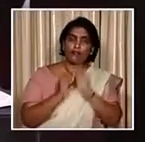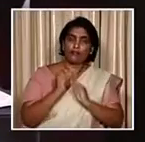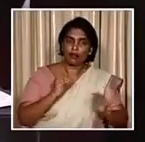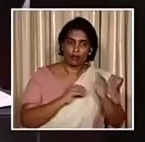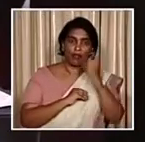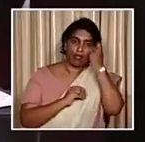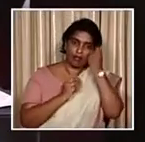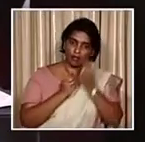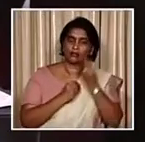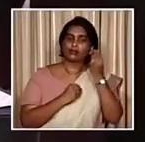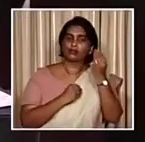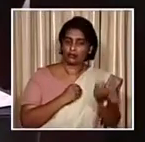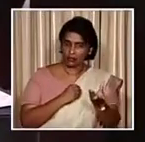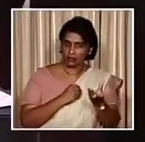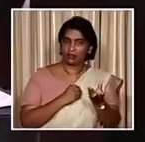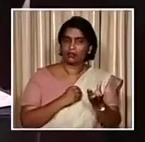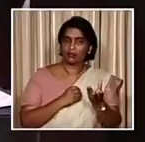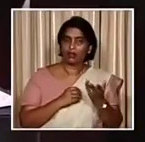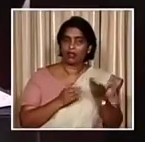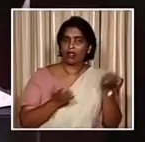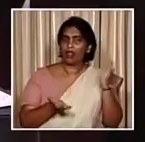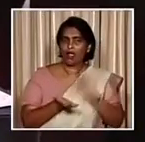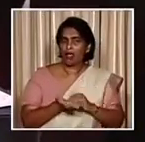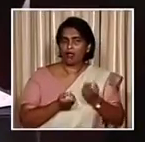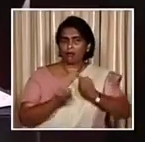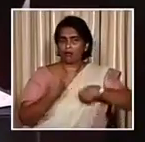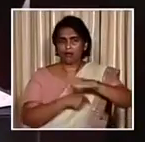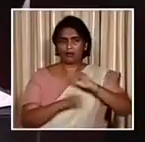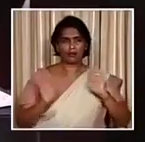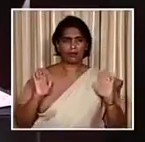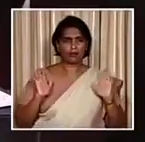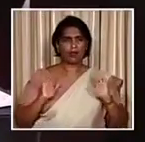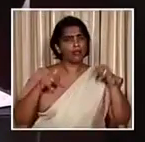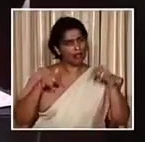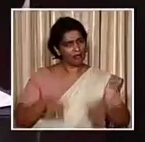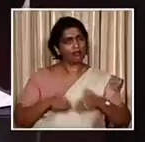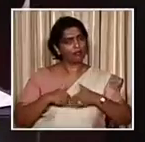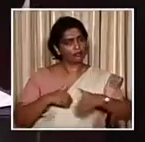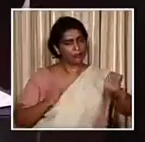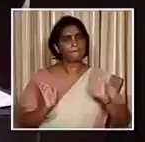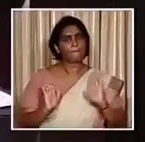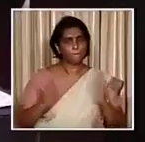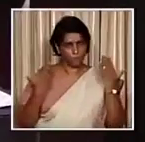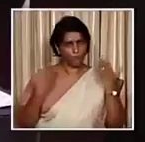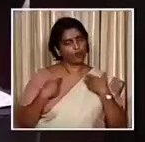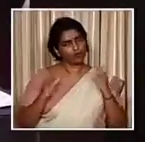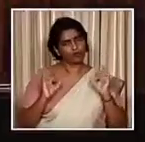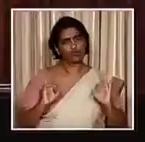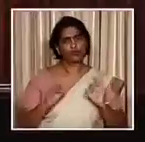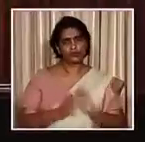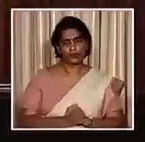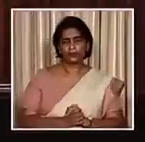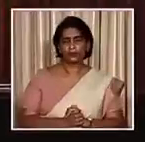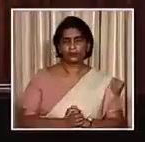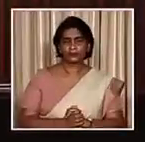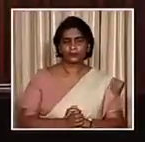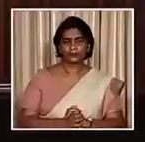යෝජනා ඉදිරිපත් කරනවා. ඉතින් දැන් ආපහු ආපස්සට යන්න එපා. අද ඉඳලම පටන් ගමු. අපි ලෑස්ති.